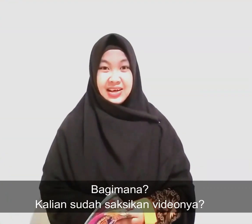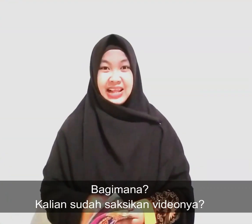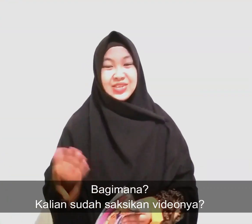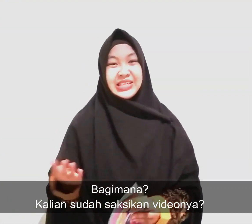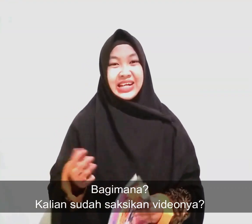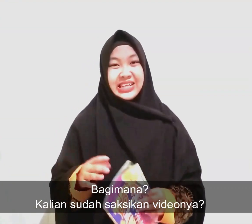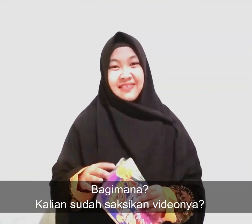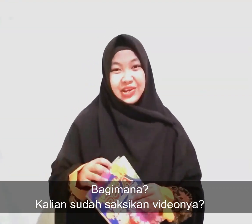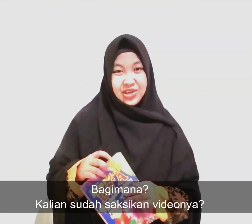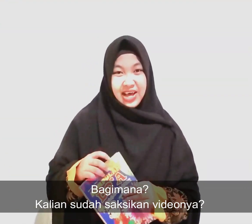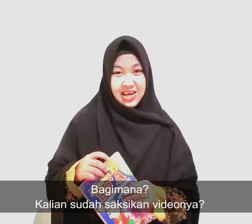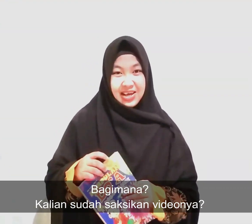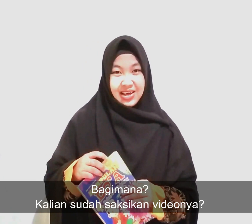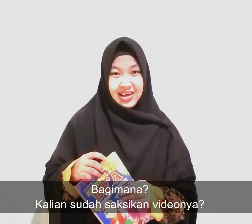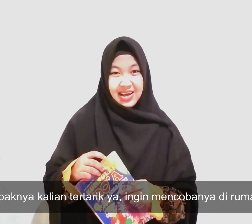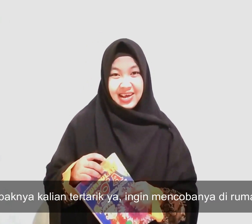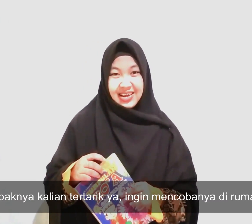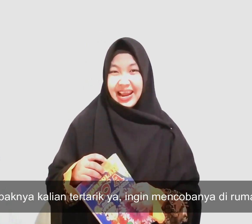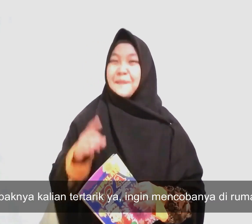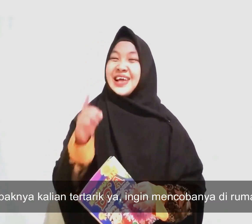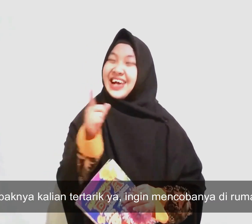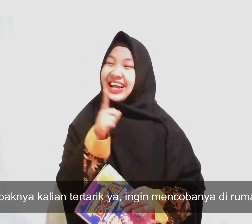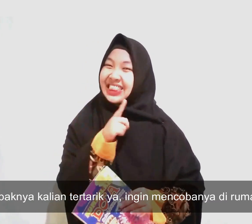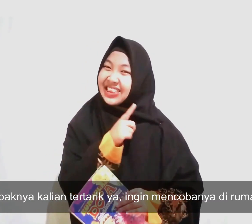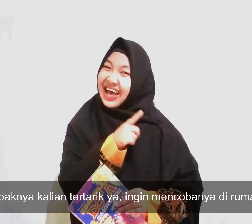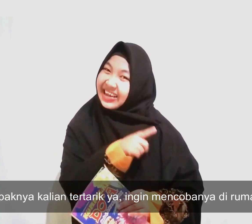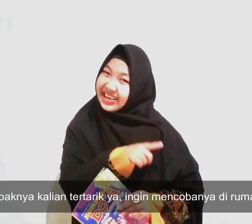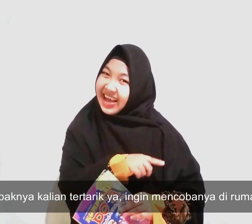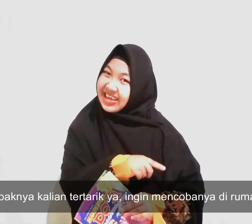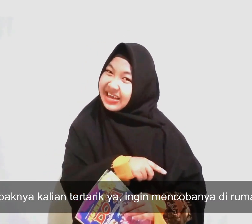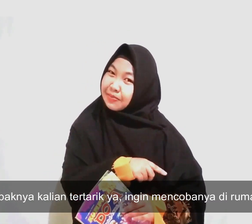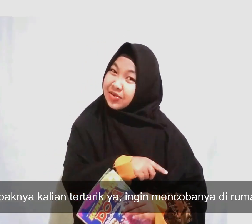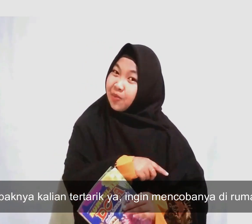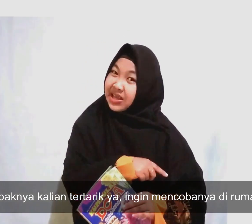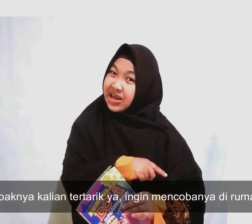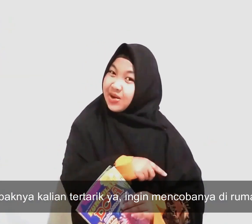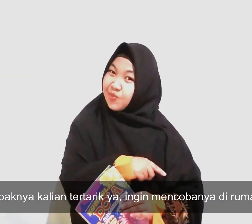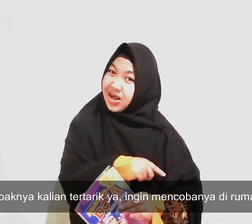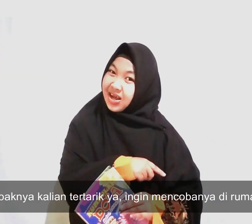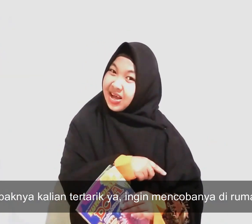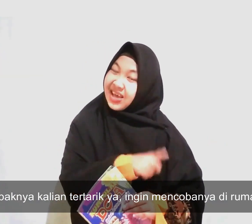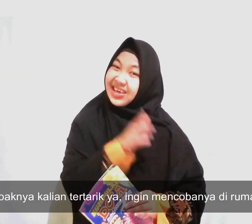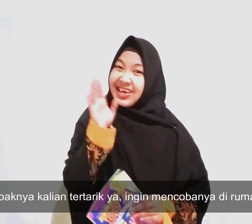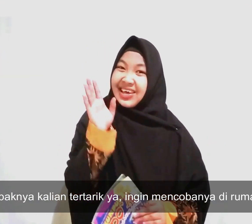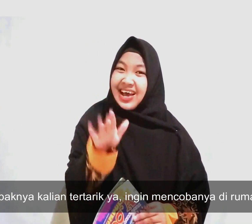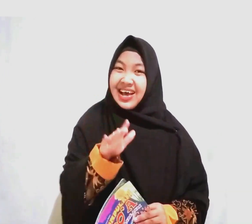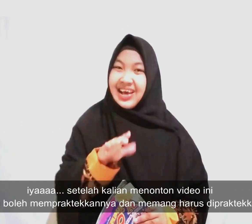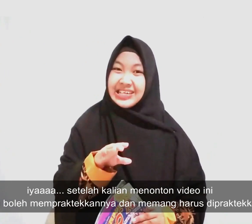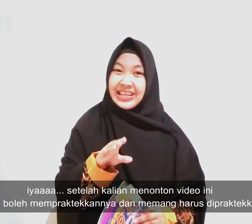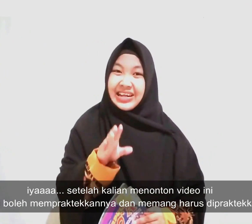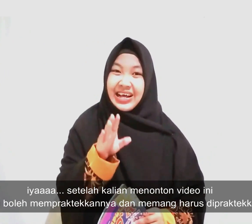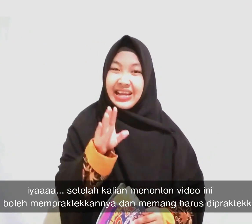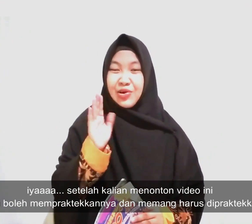Bagaimana? Kalian sudah saksikan videonya? Nampaknya kalian tertarik ya, ingin mencobanya di rumah?